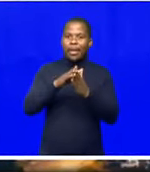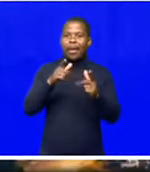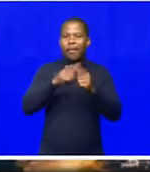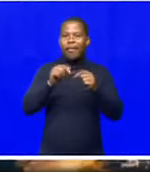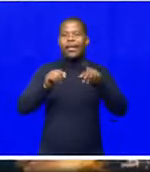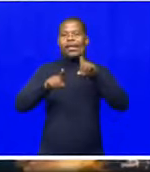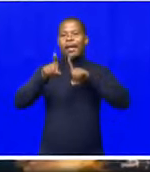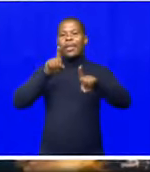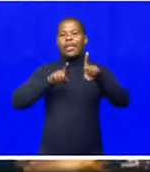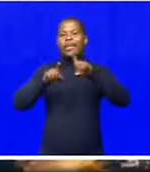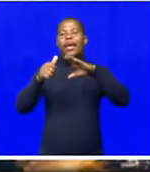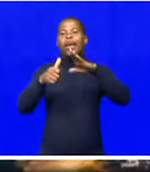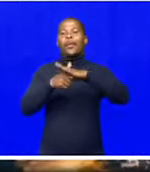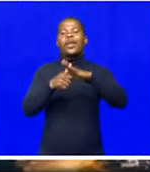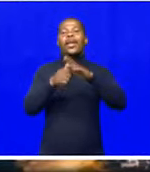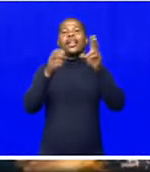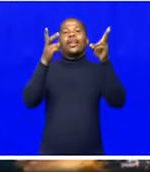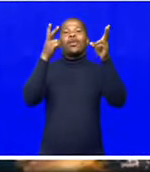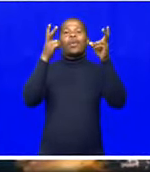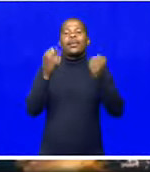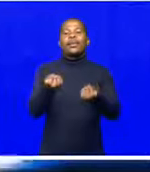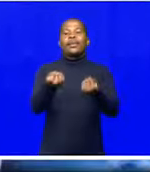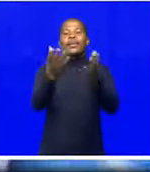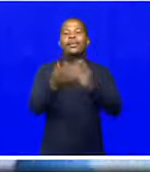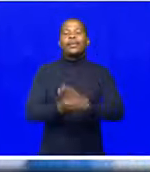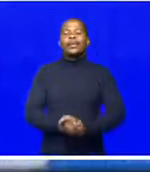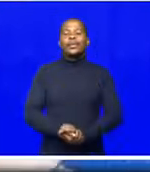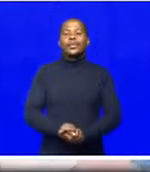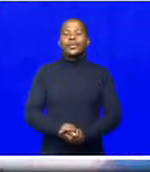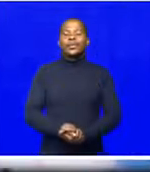phethi sawubuka futhi tihloko tato lethambe embili.